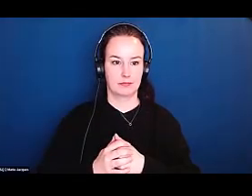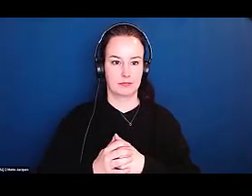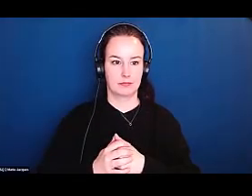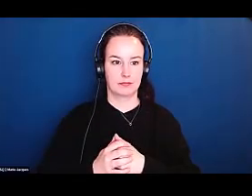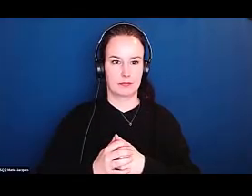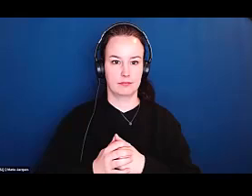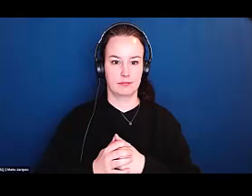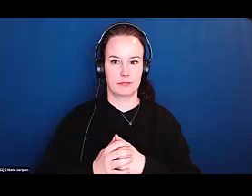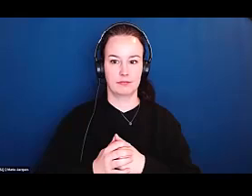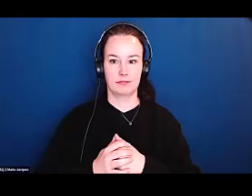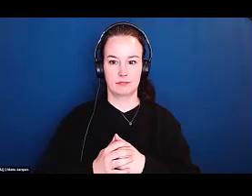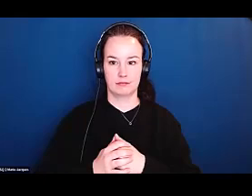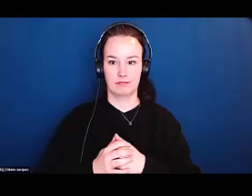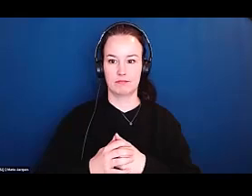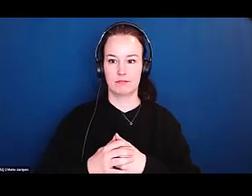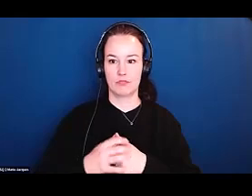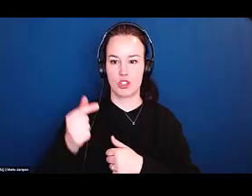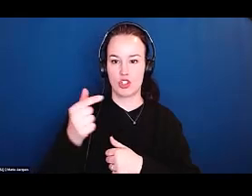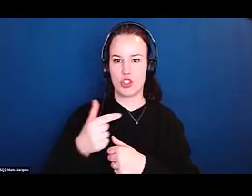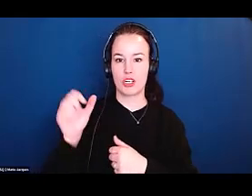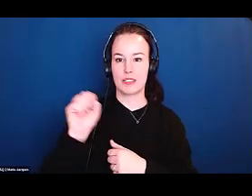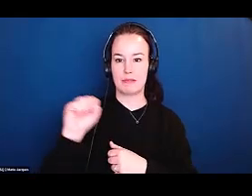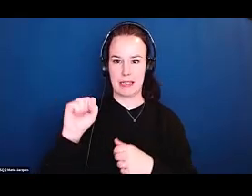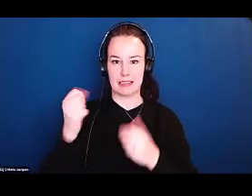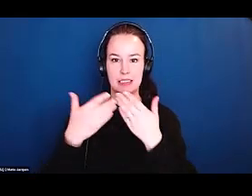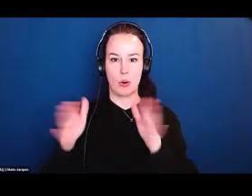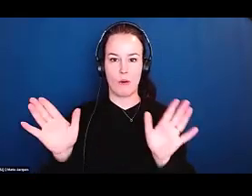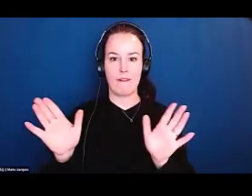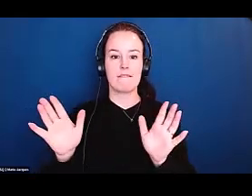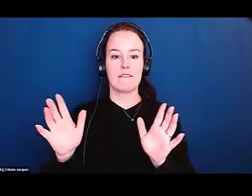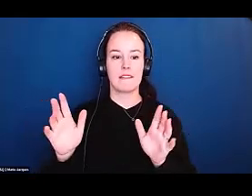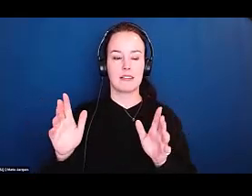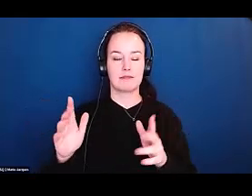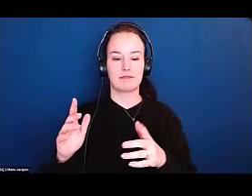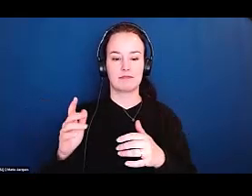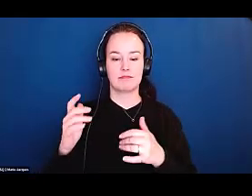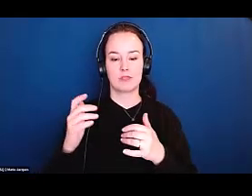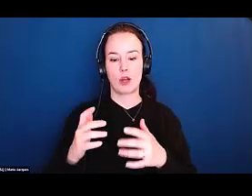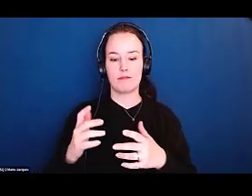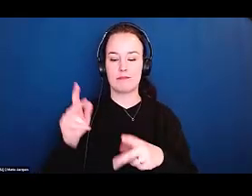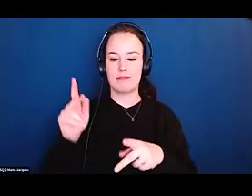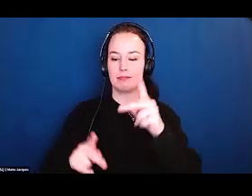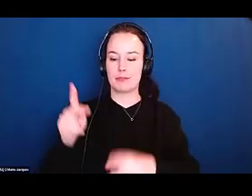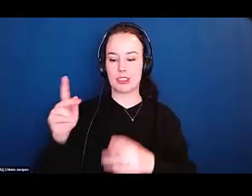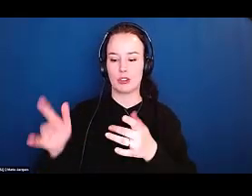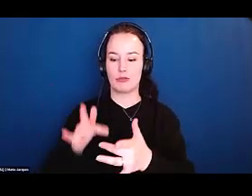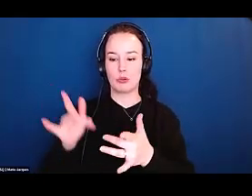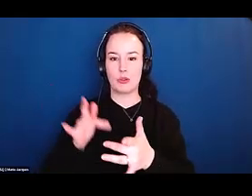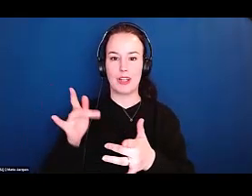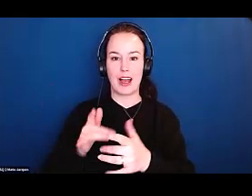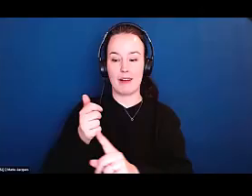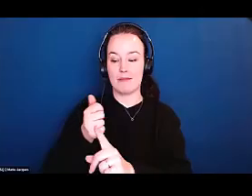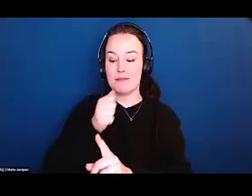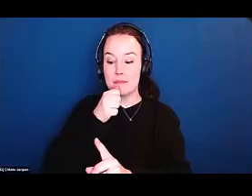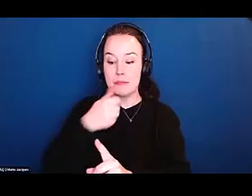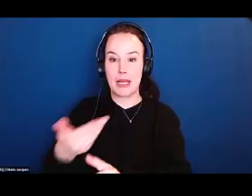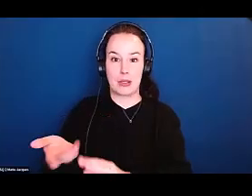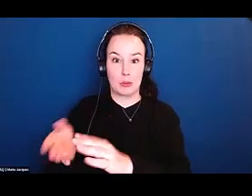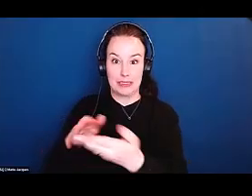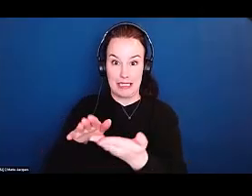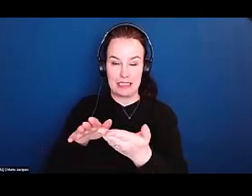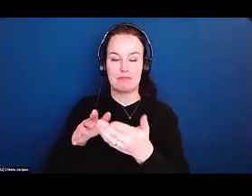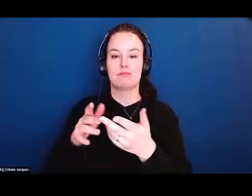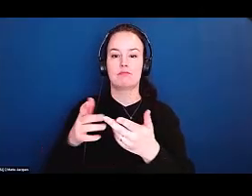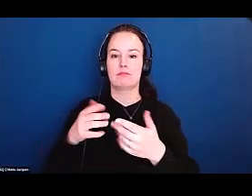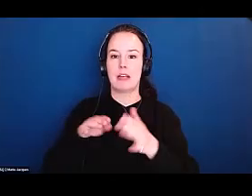La société George Spady a été ouverte il y a plusieurs années pour les personnes vulnérables à la fin de leur vie et ces